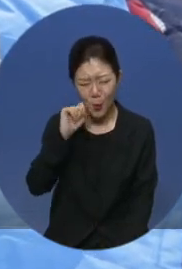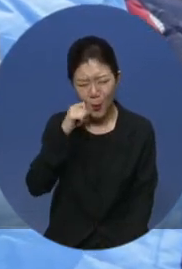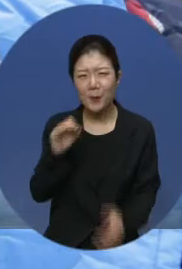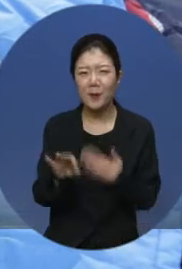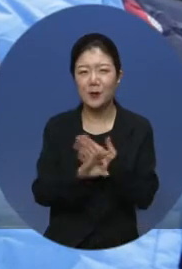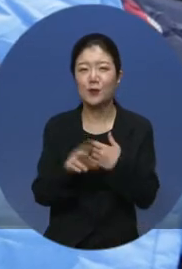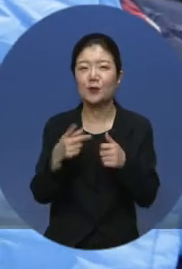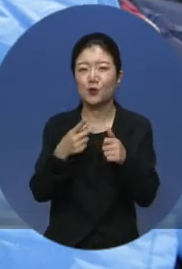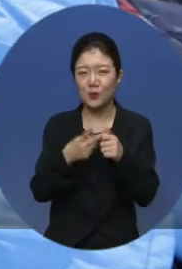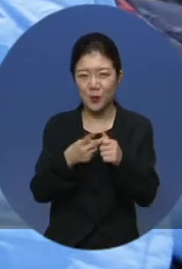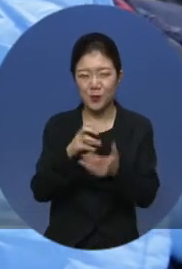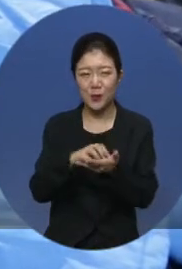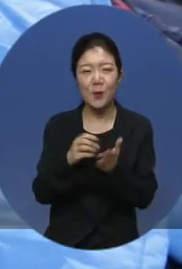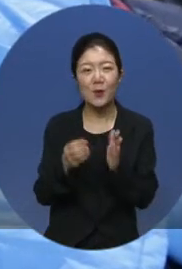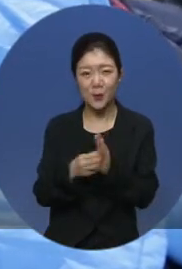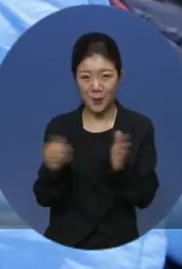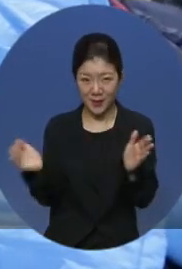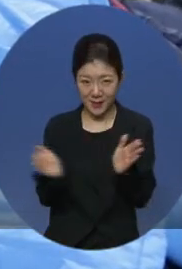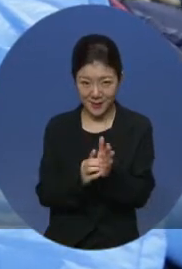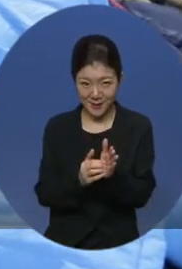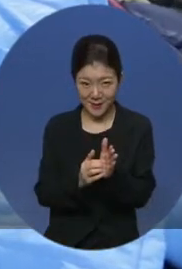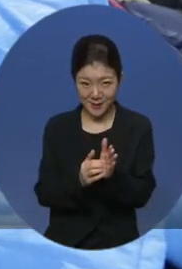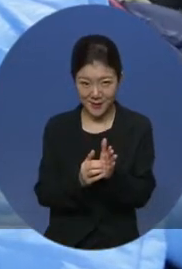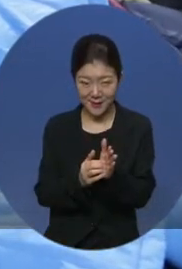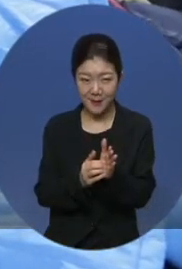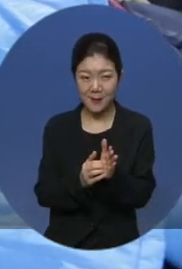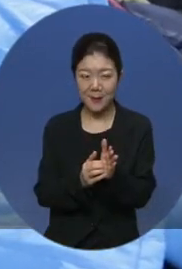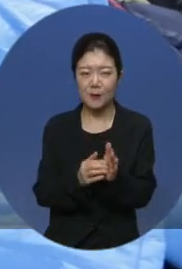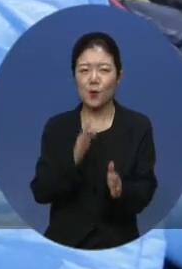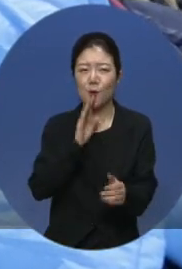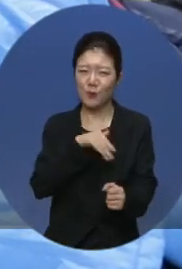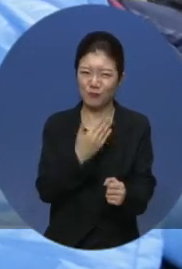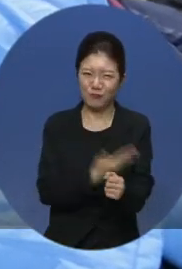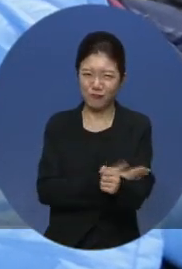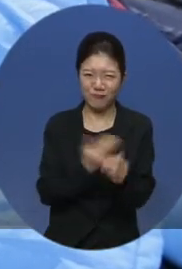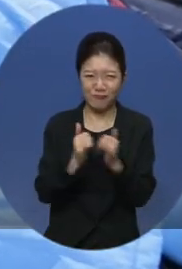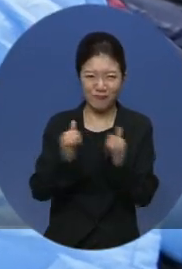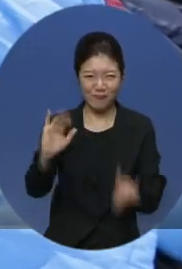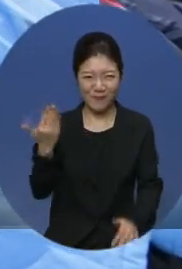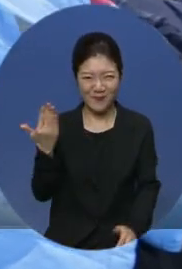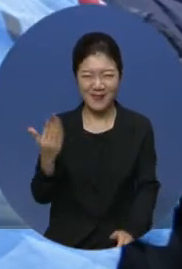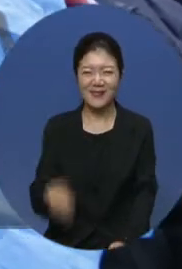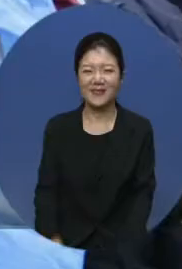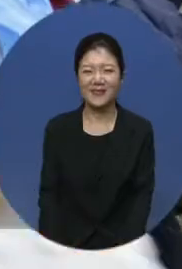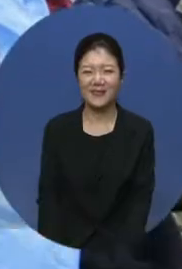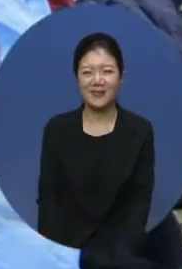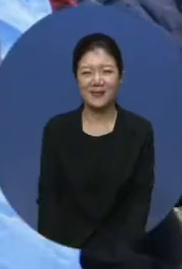두 번 정도에 그래도 마치실 수 있는 실력자가 되셨어요.